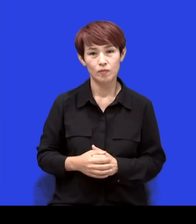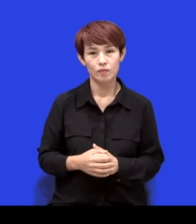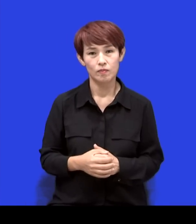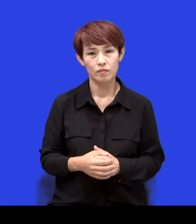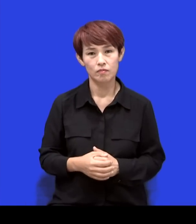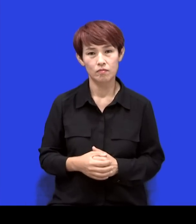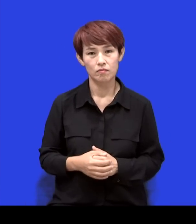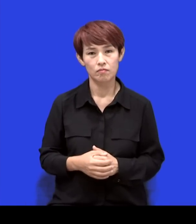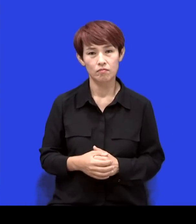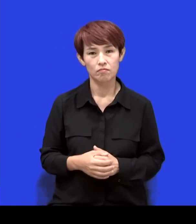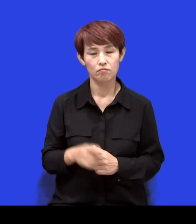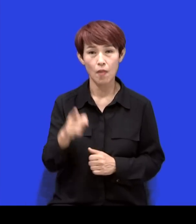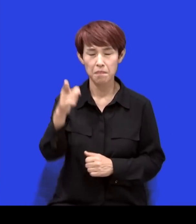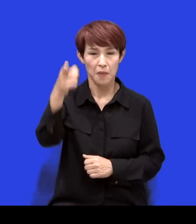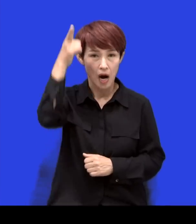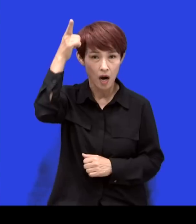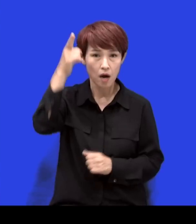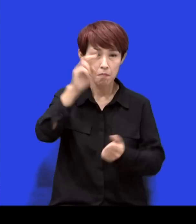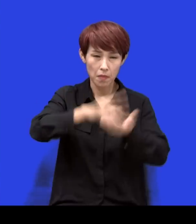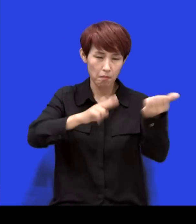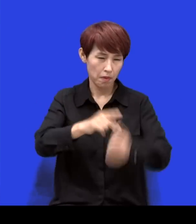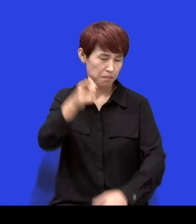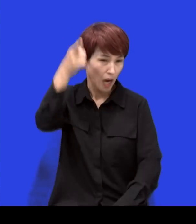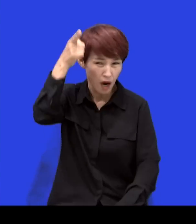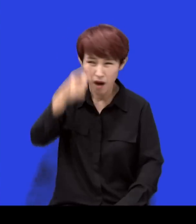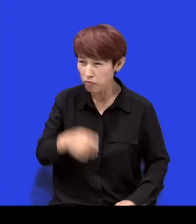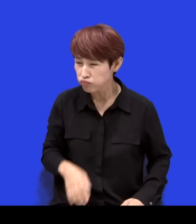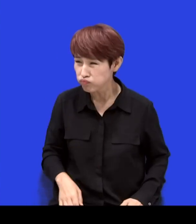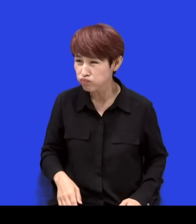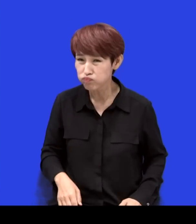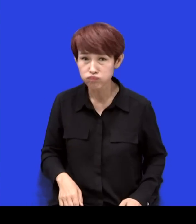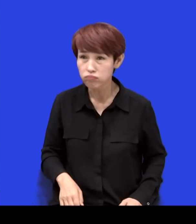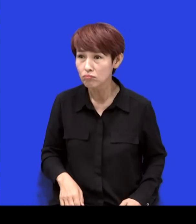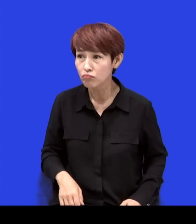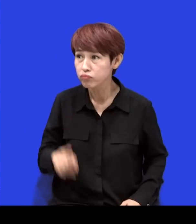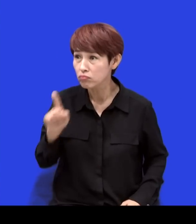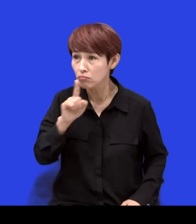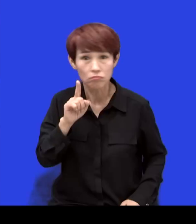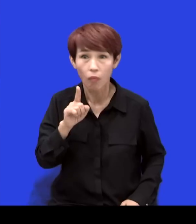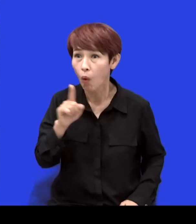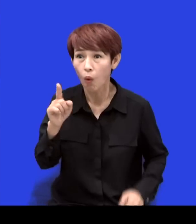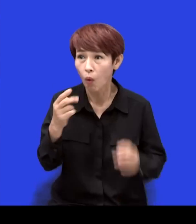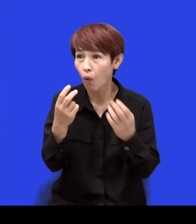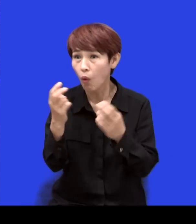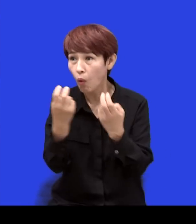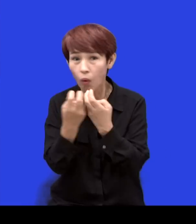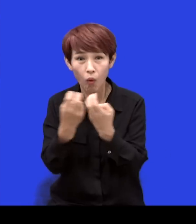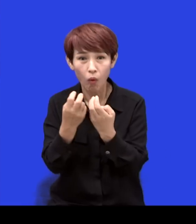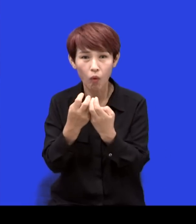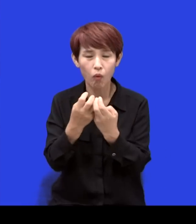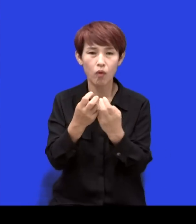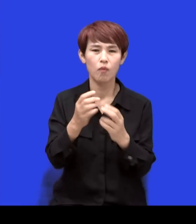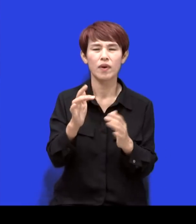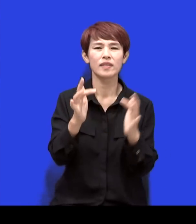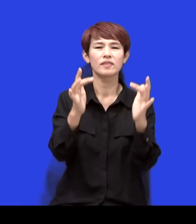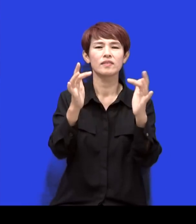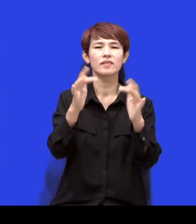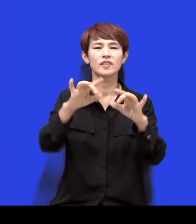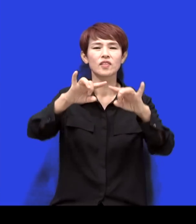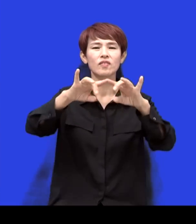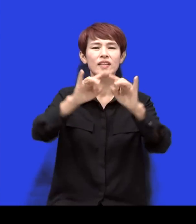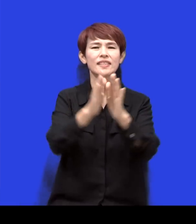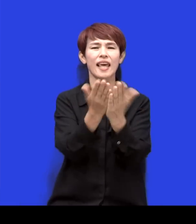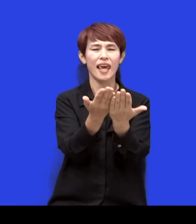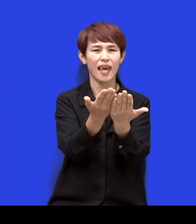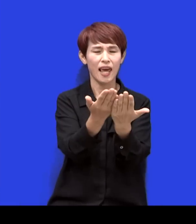자기가 밀리의 서재에서 1등 했어 그러는 거예요. 그래서 제가 밀리의 서재 어떻게 들어가지? 제가 그때 전자책을 안 할 때라. 네. 근데